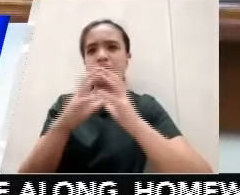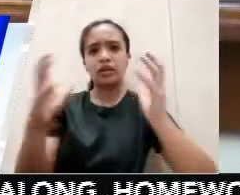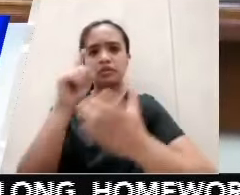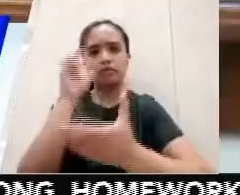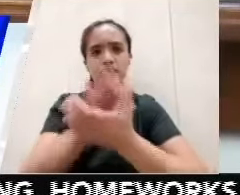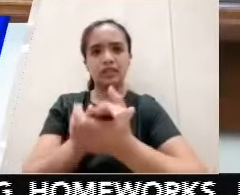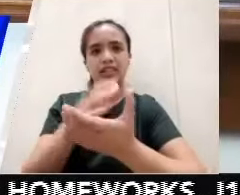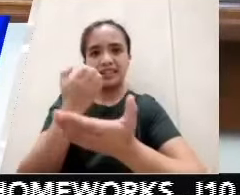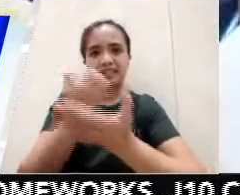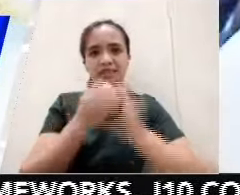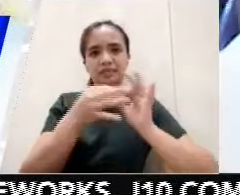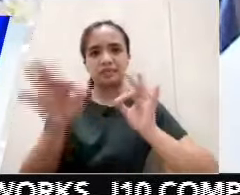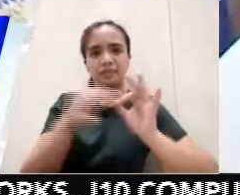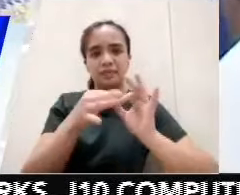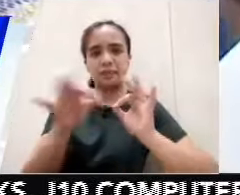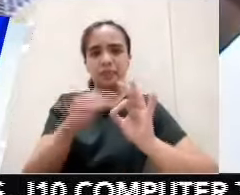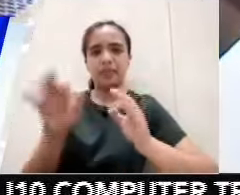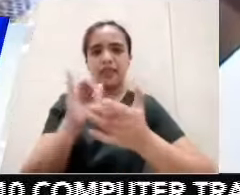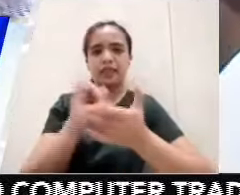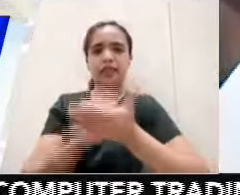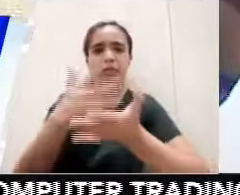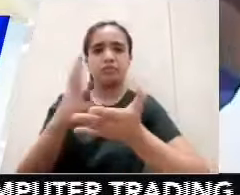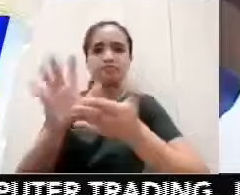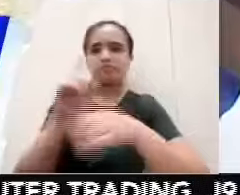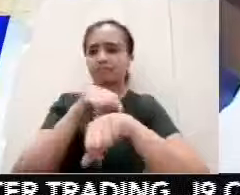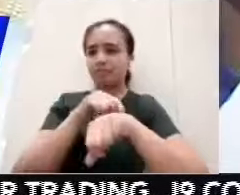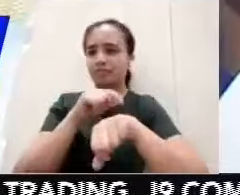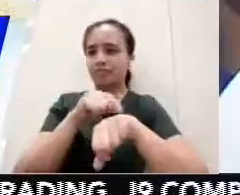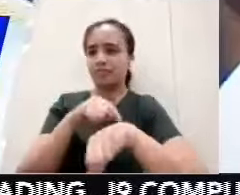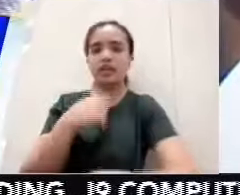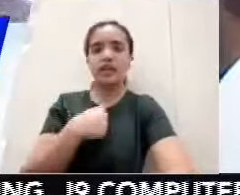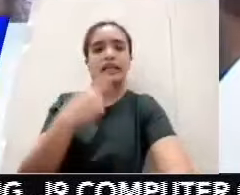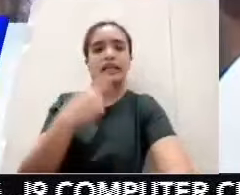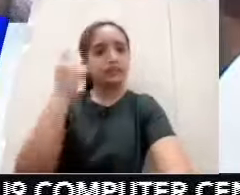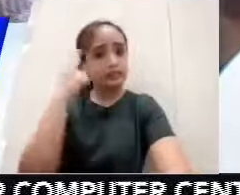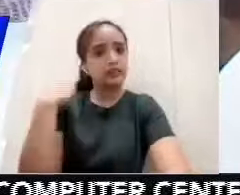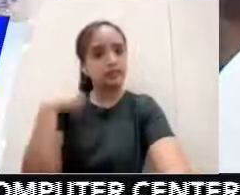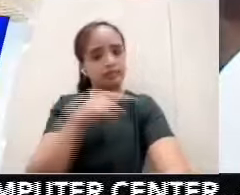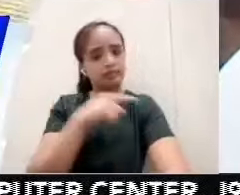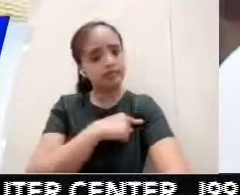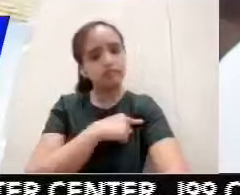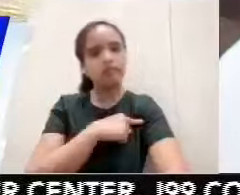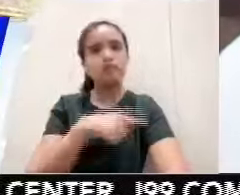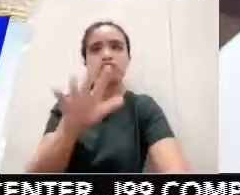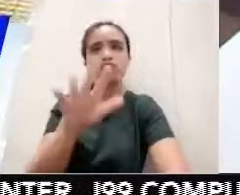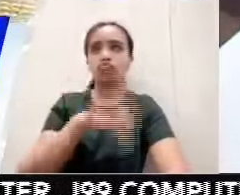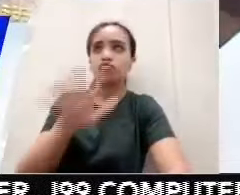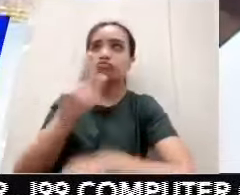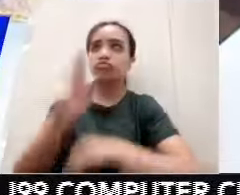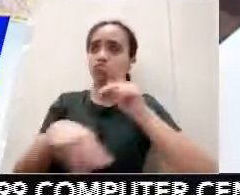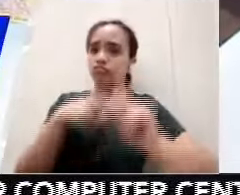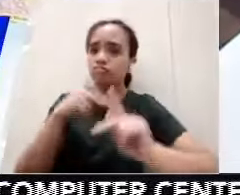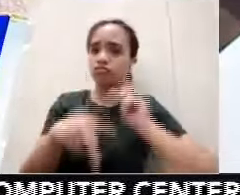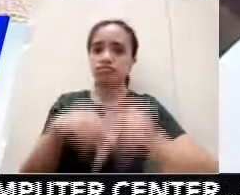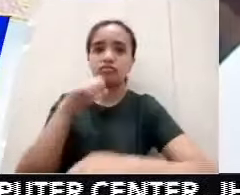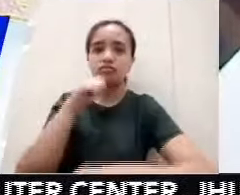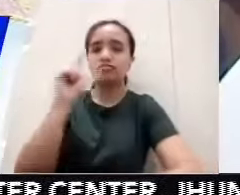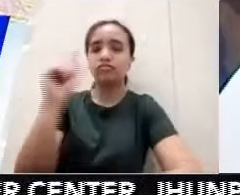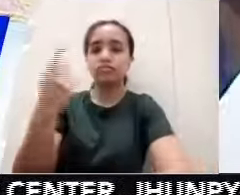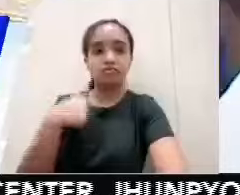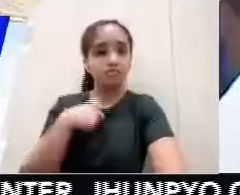pinag-aaksayahan ang iniisip natin ng taong bayan pati hindi lang ang senador eh talagang